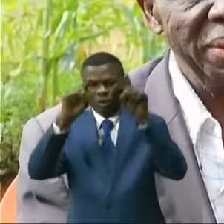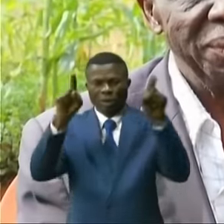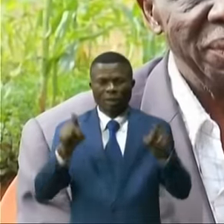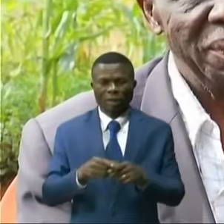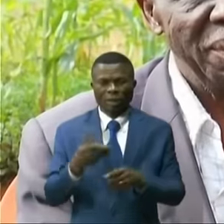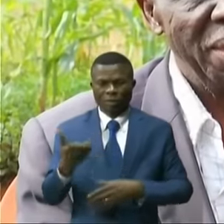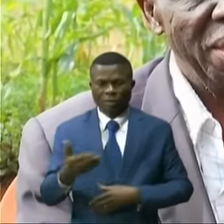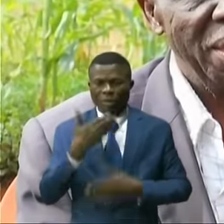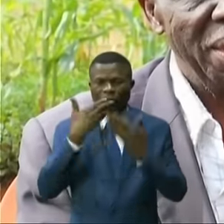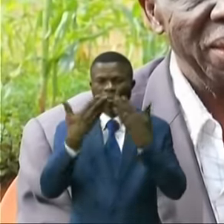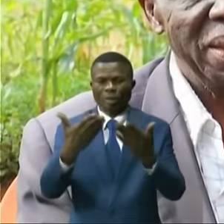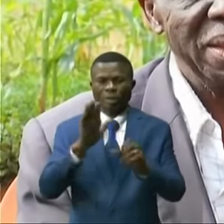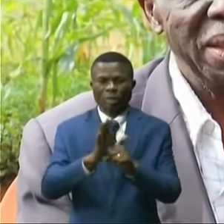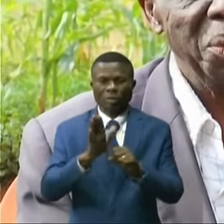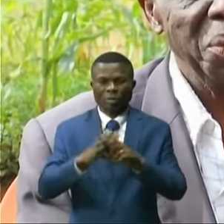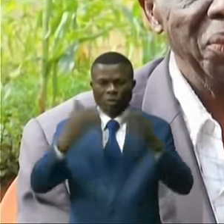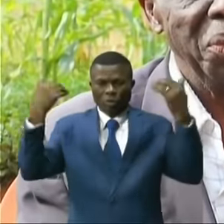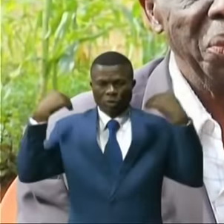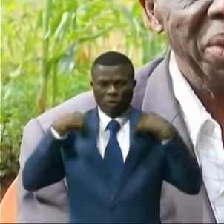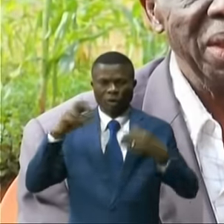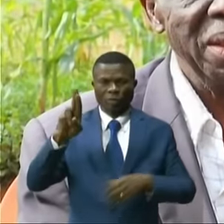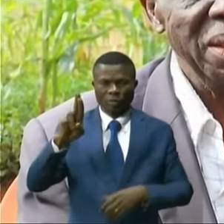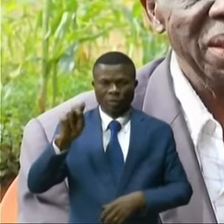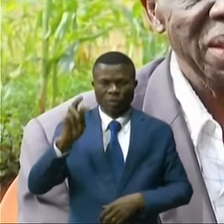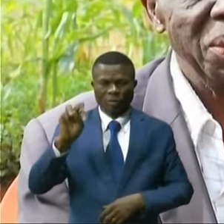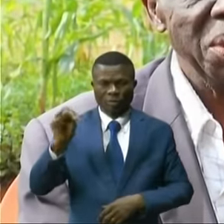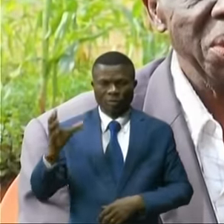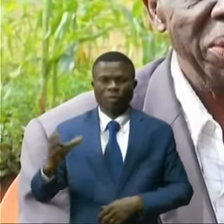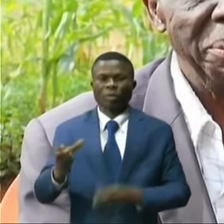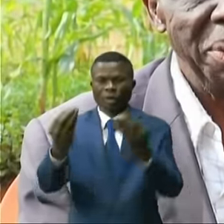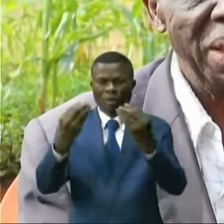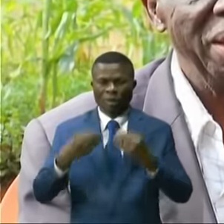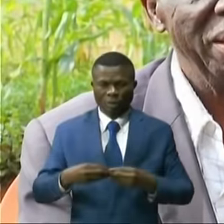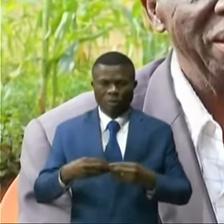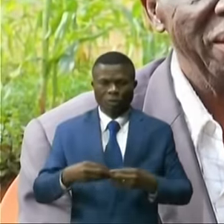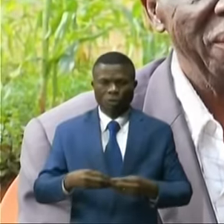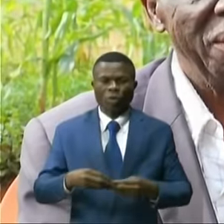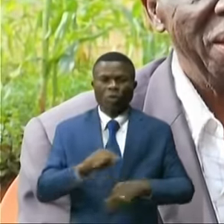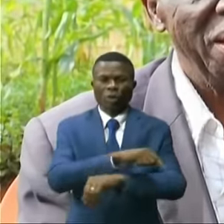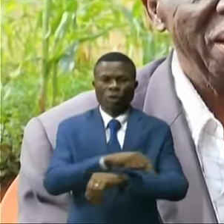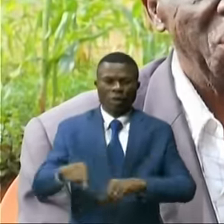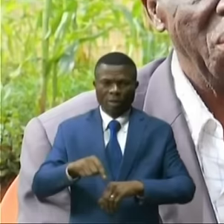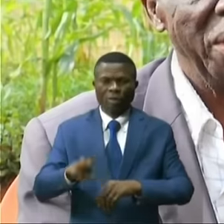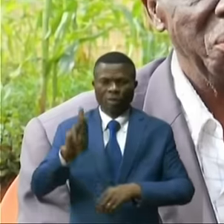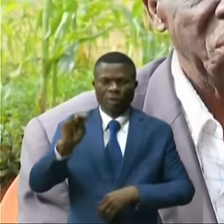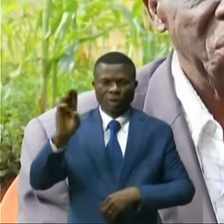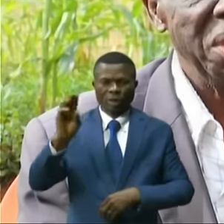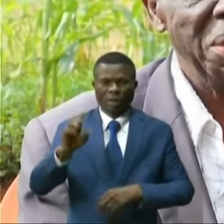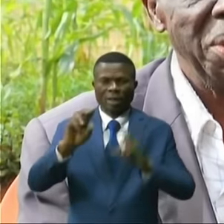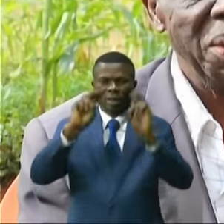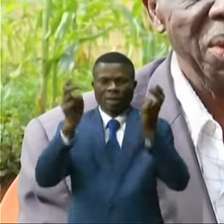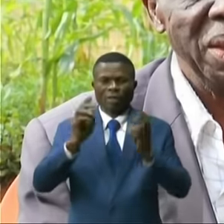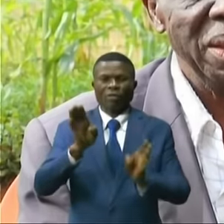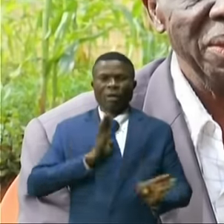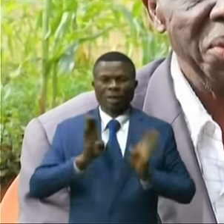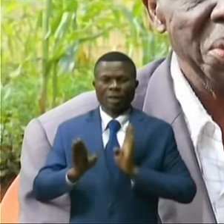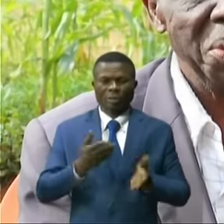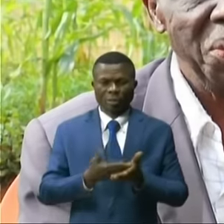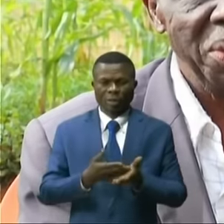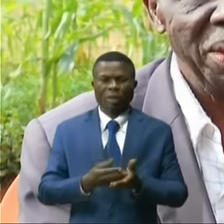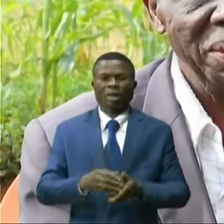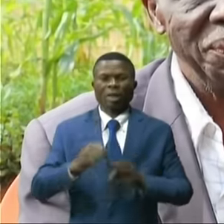nous remercions les autorités de la RTNC de nous installer la station ici en ville de Bénin et surtout comme c'est la